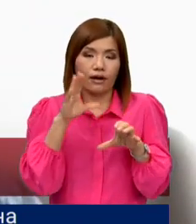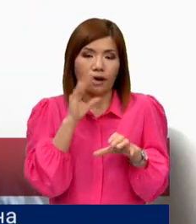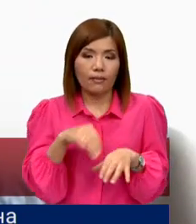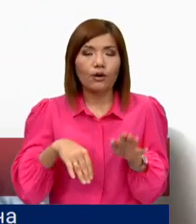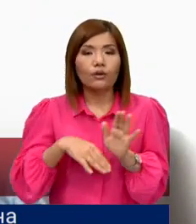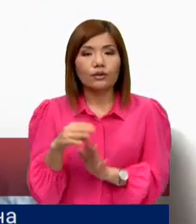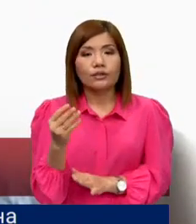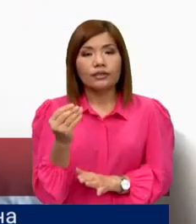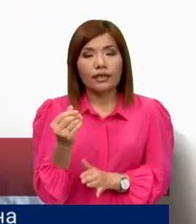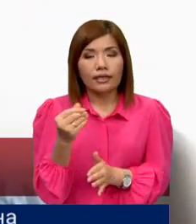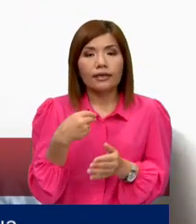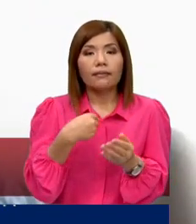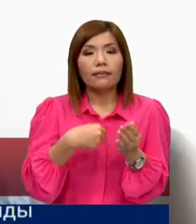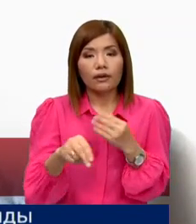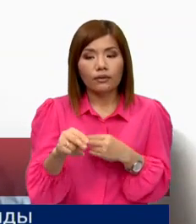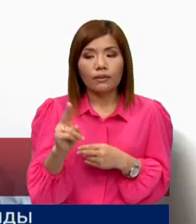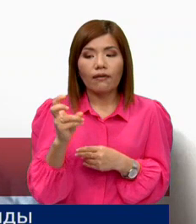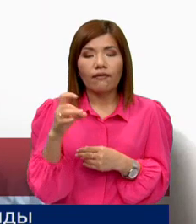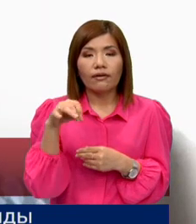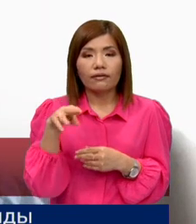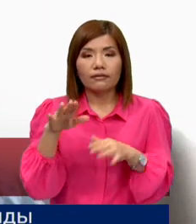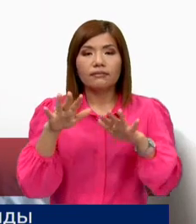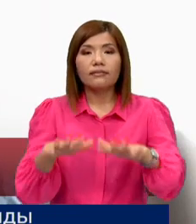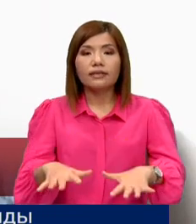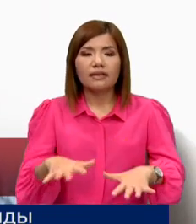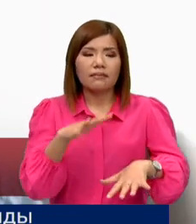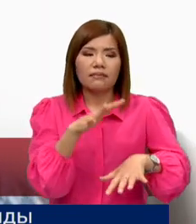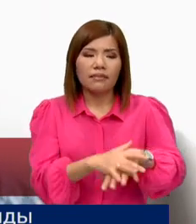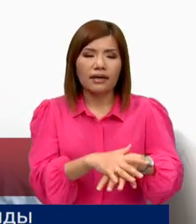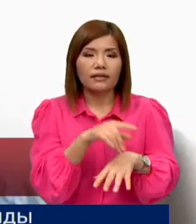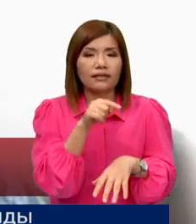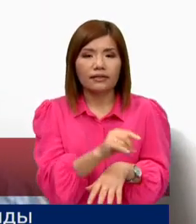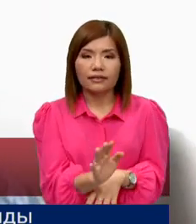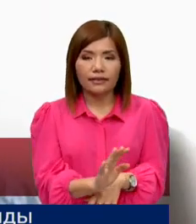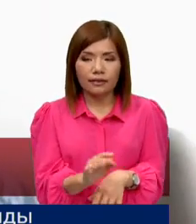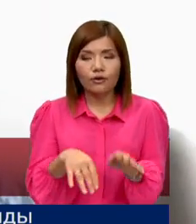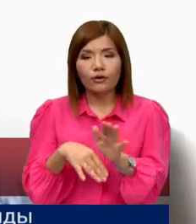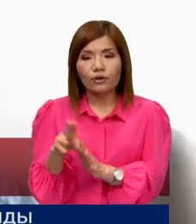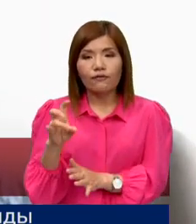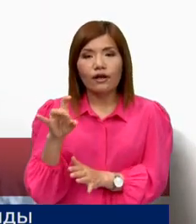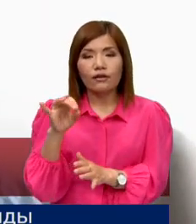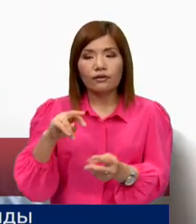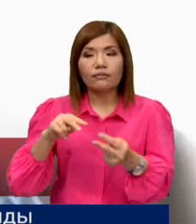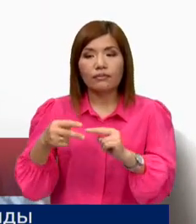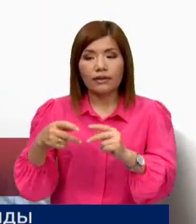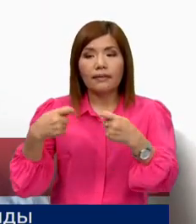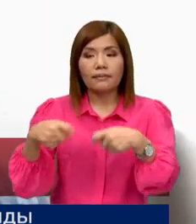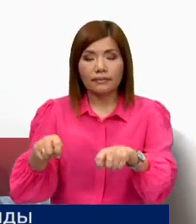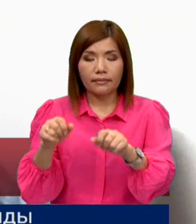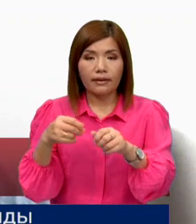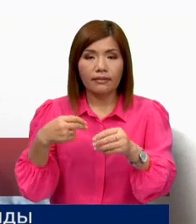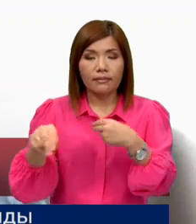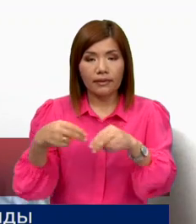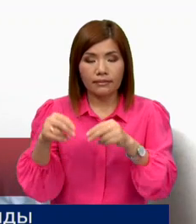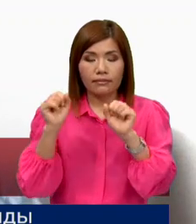лучше всего приобретать в обменниках, но не в банковских, опять же. Почему? Потому что банковские обменники